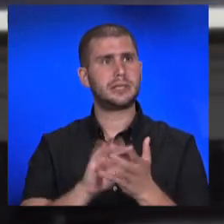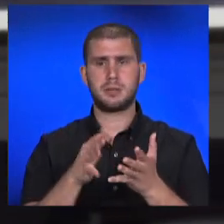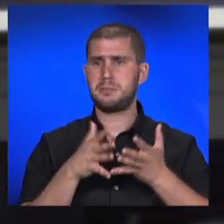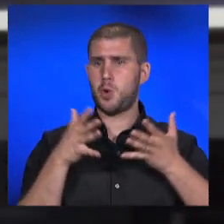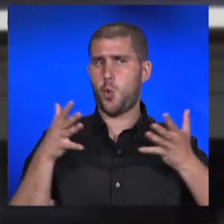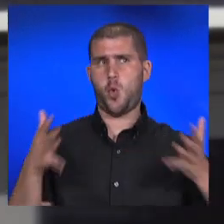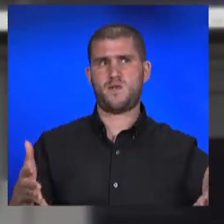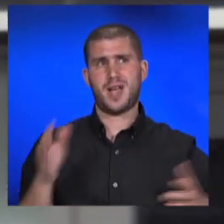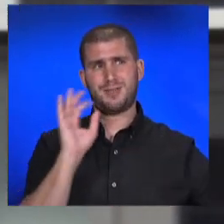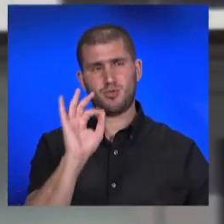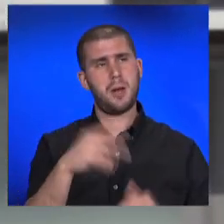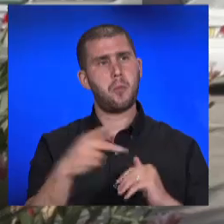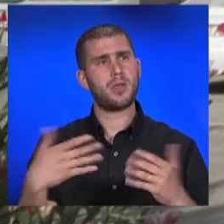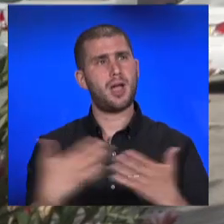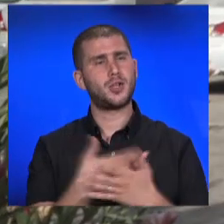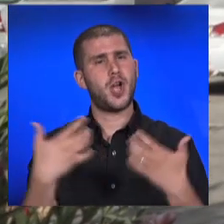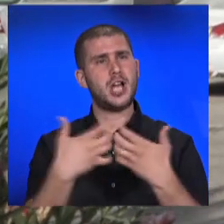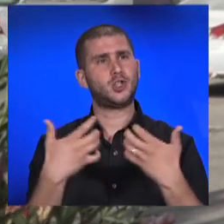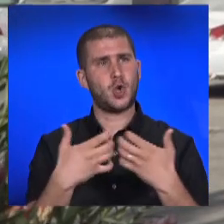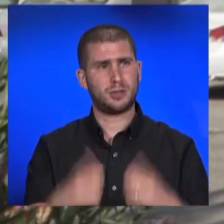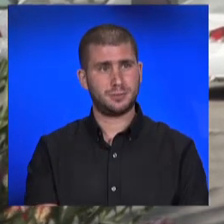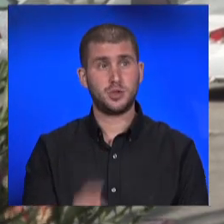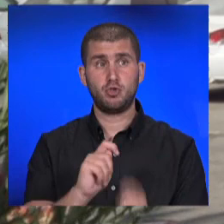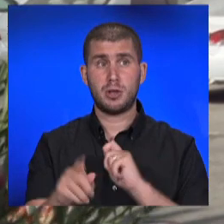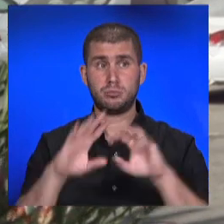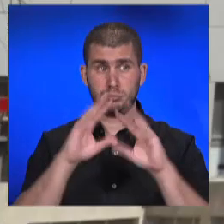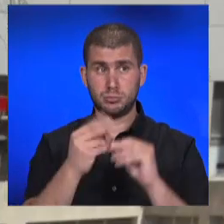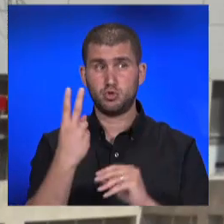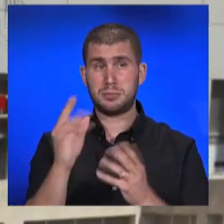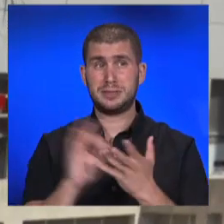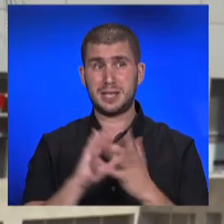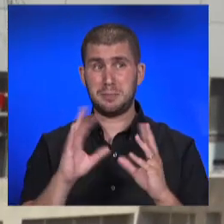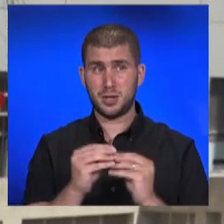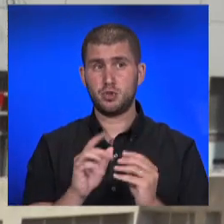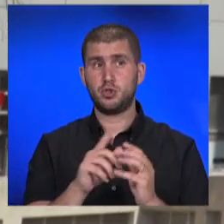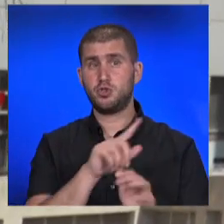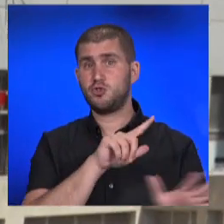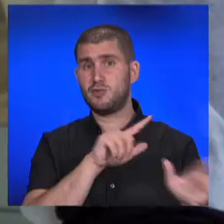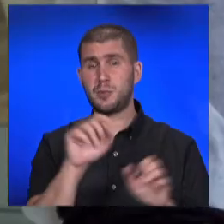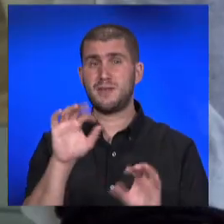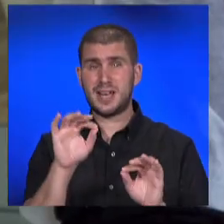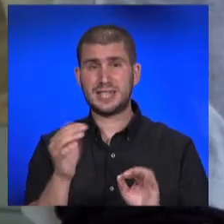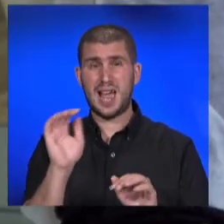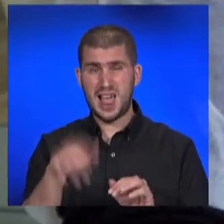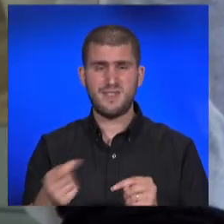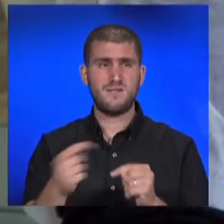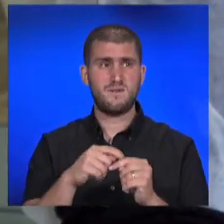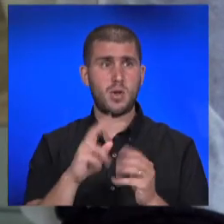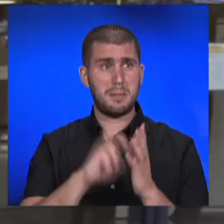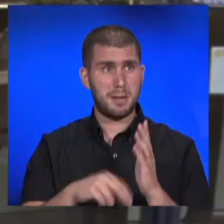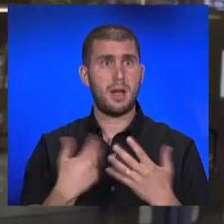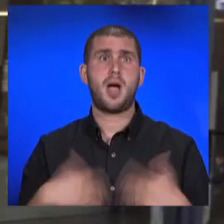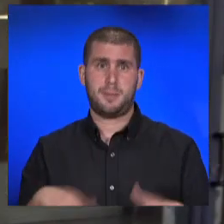משלה, בפרויקט חדש באשדוד. שילמנו סך הכל על שני המשרדים ביחד, 710 פלוס מע"מ. המון המון